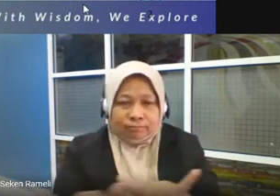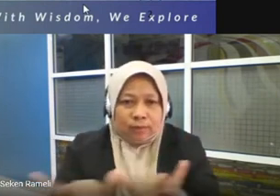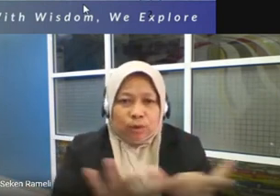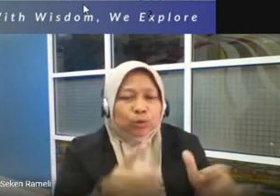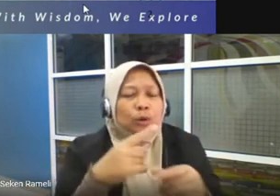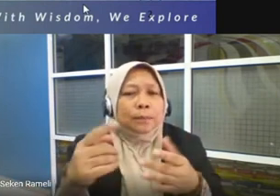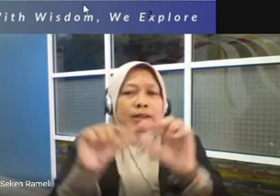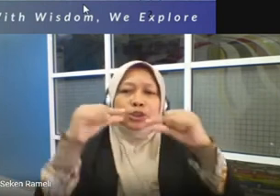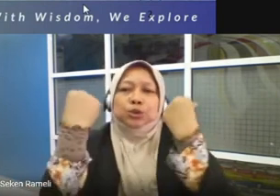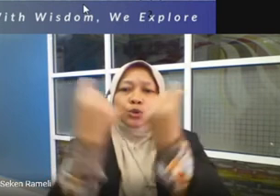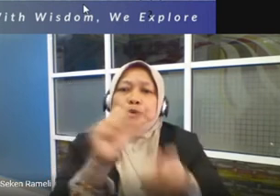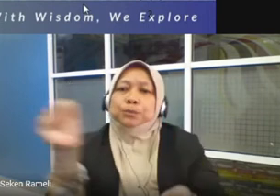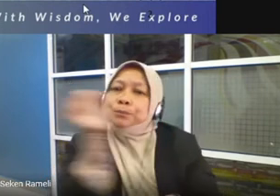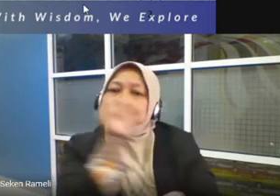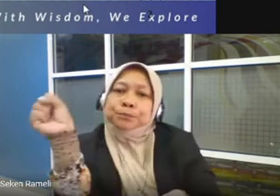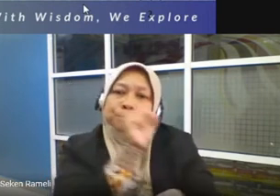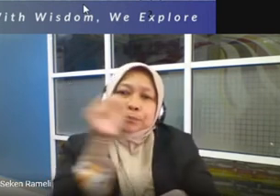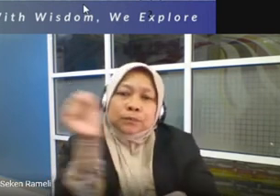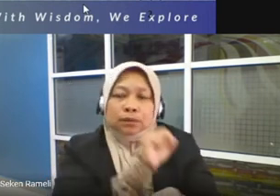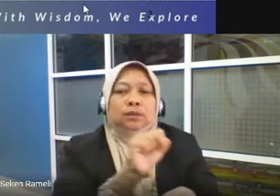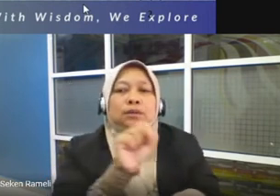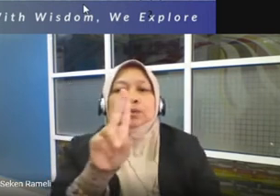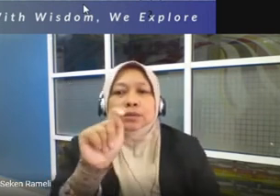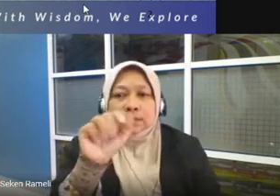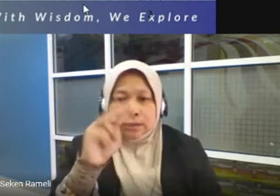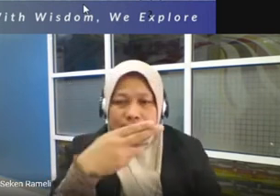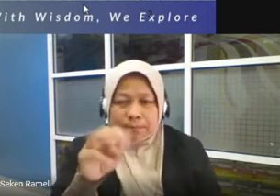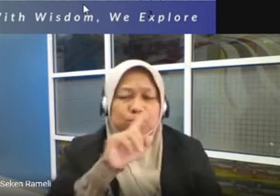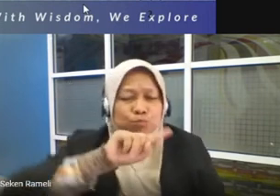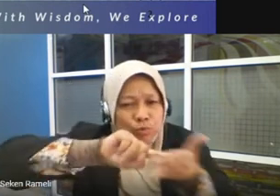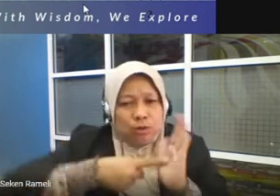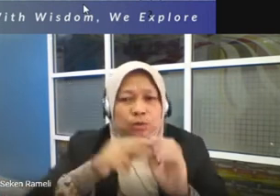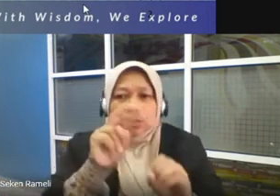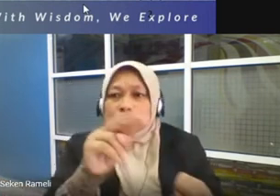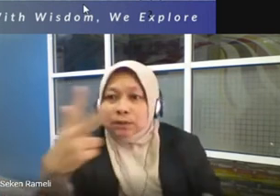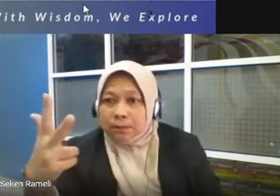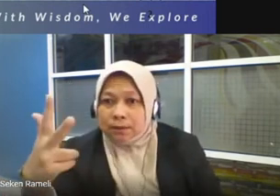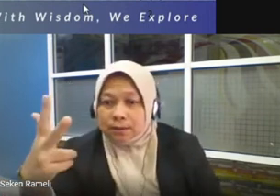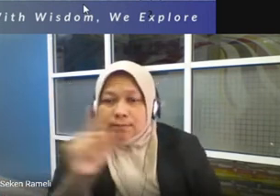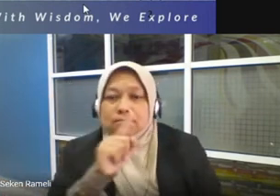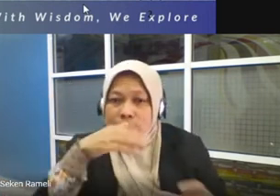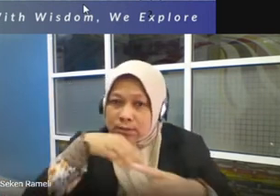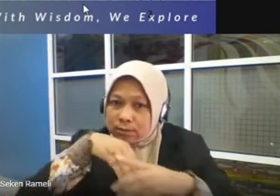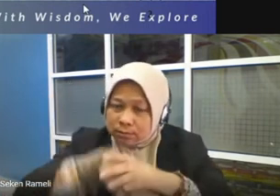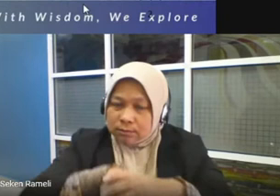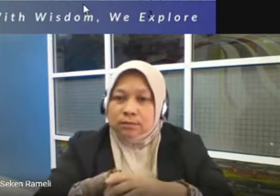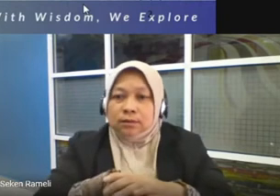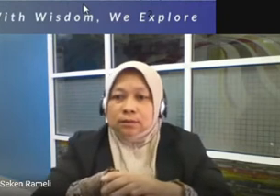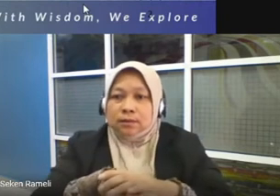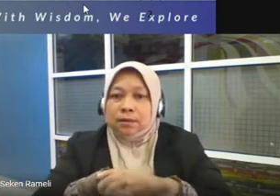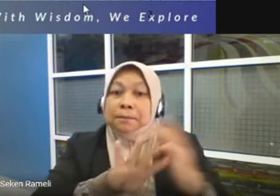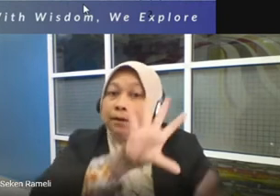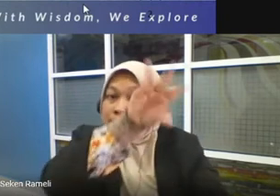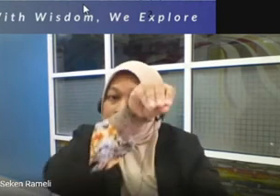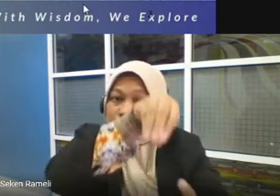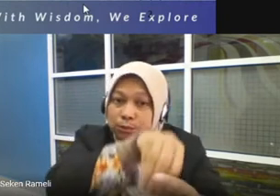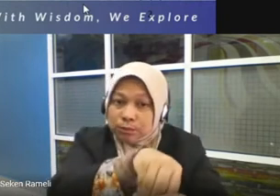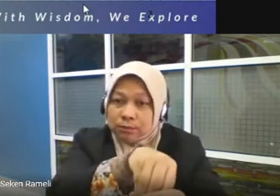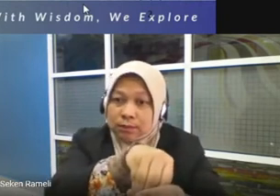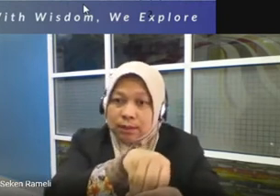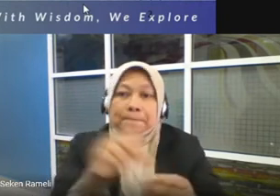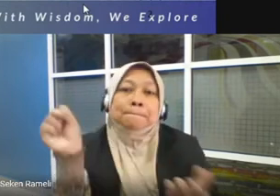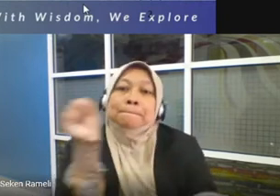orkestra UTHM, dan kemudian sejak tahun 2013 saya mula terjebakkan diri saya sebagai